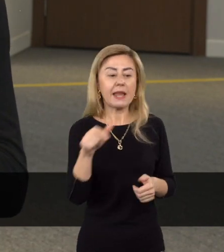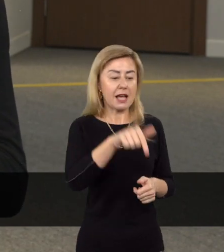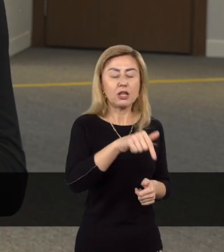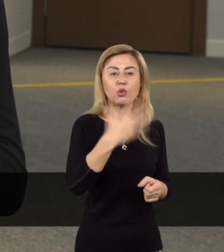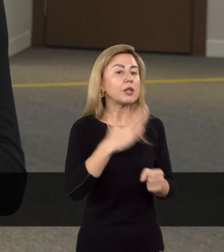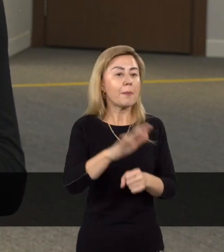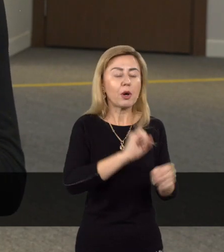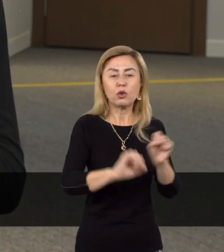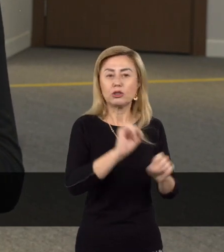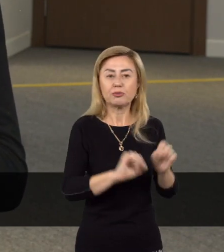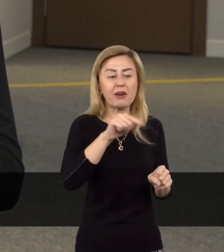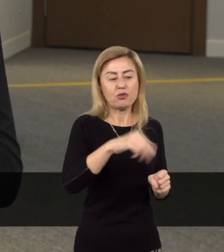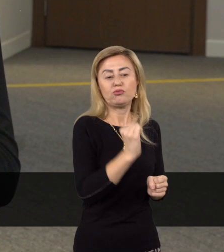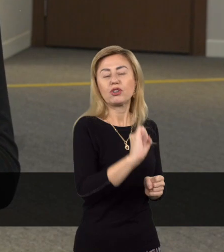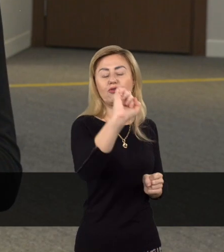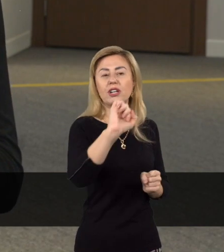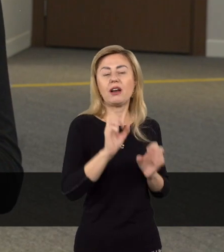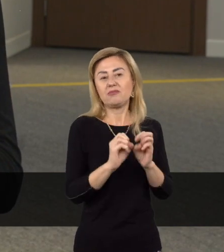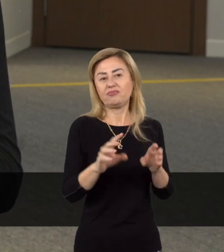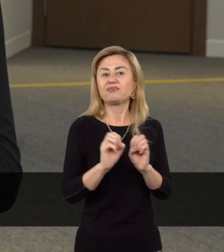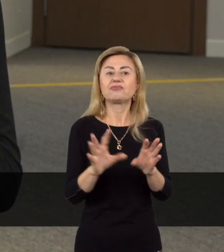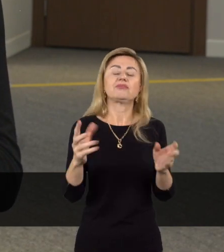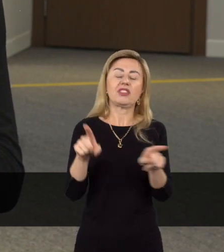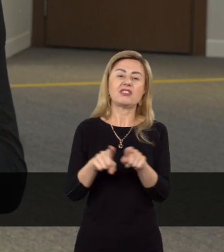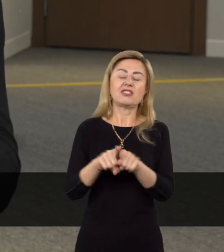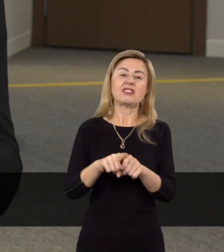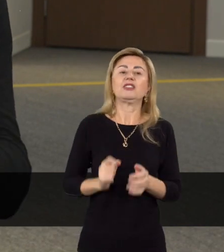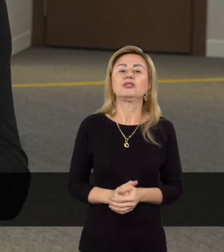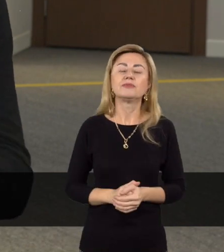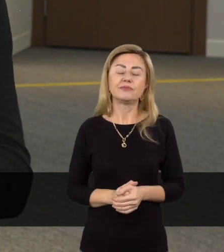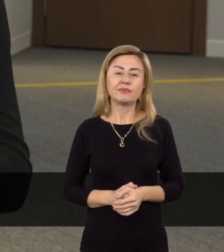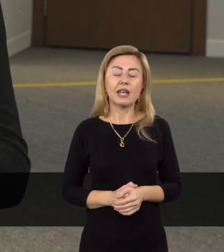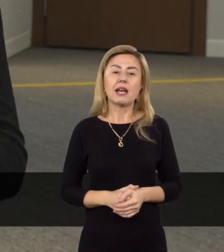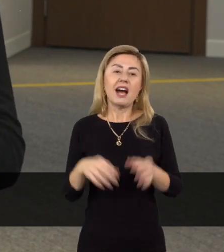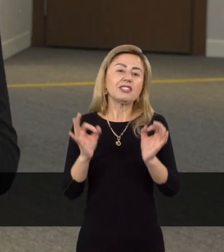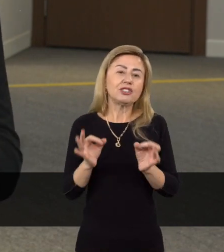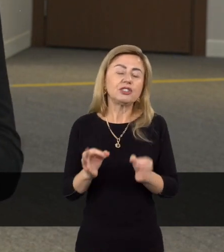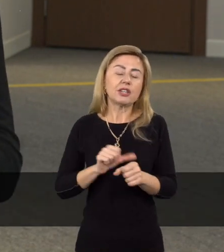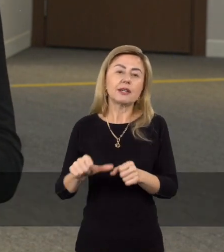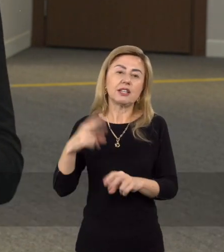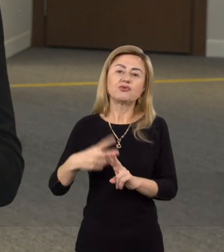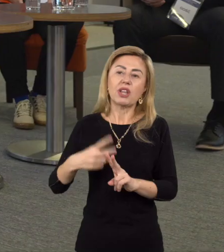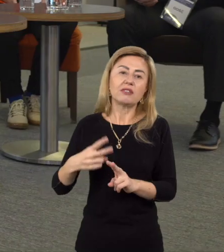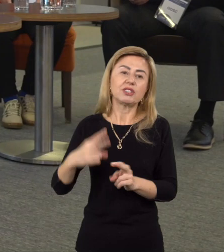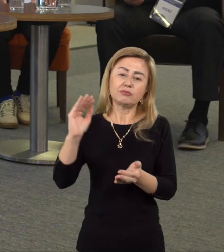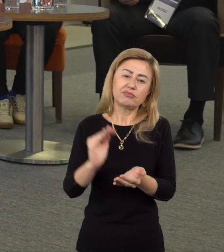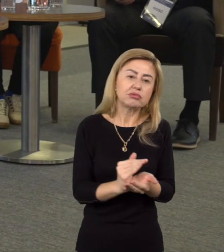w futbolu też wygrali, tak? A nie rzucamy tego na sam koniec informacji dodatkowych typu ciekawostek. A tak do dzisiaj jest